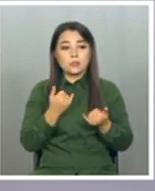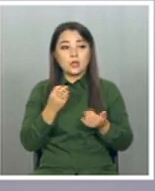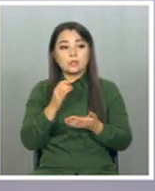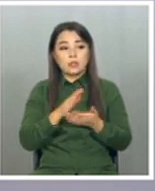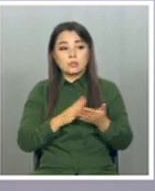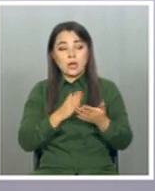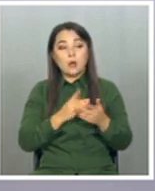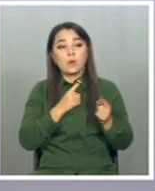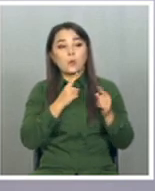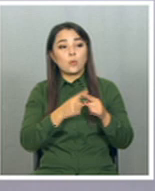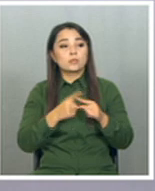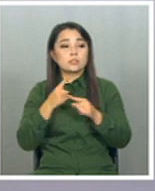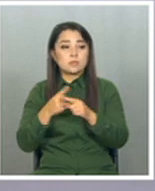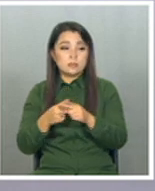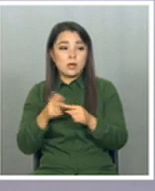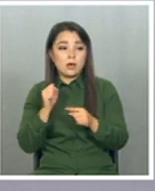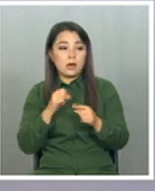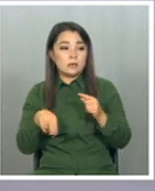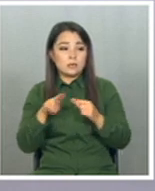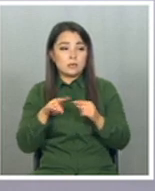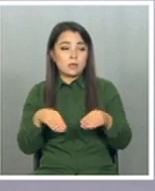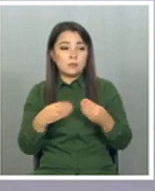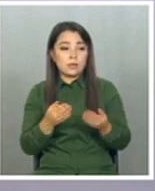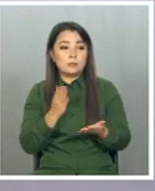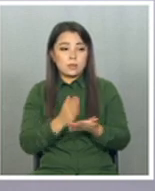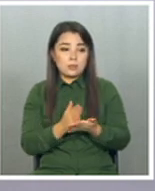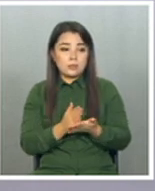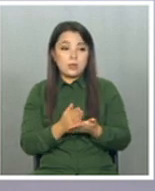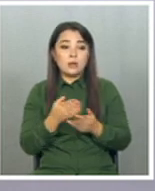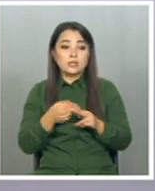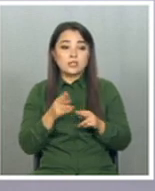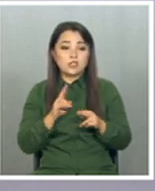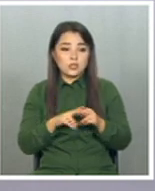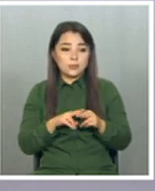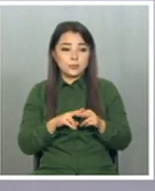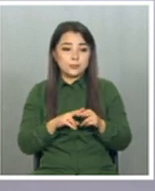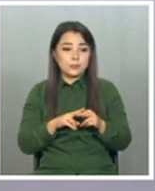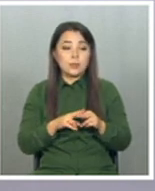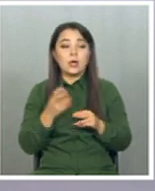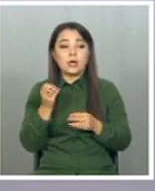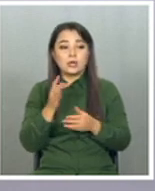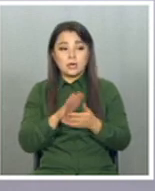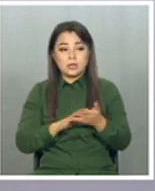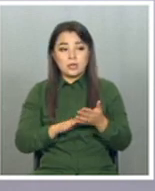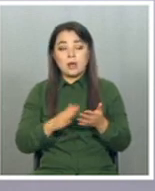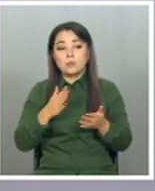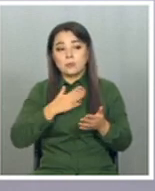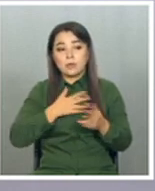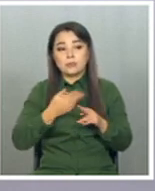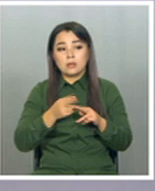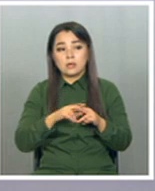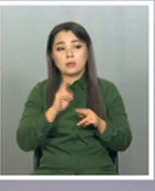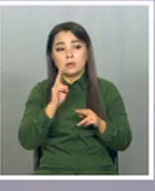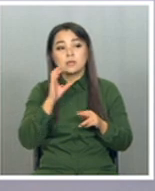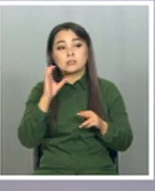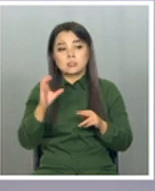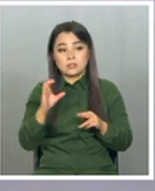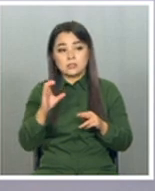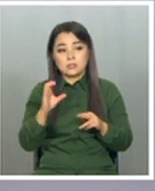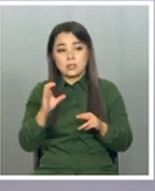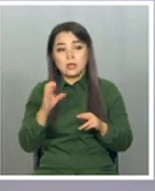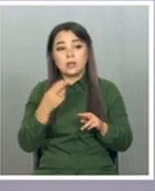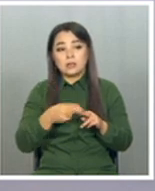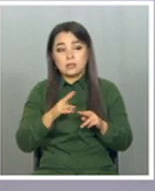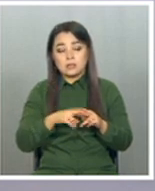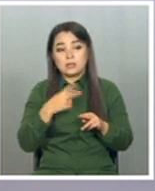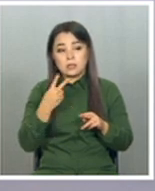бұлардың қосындысы бізде АД-ны береді. Ендіше, әрі қарай, біз мынау 2 КС-ны табу